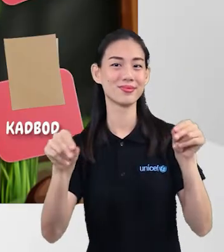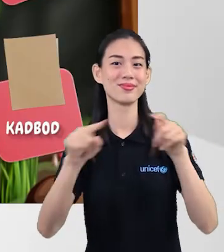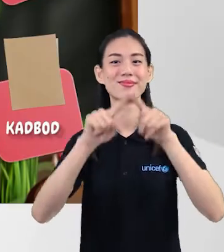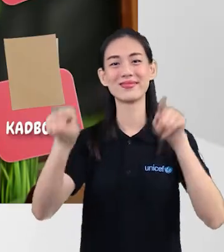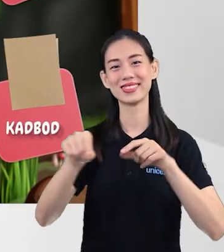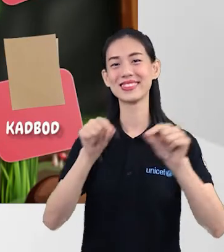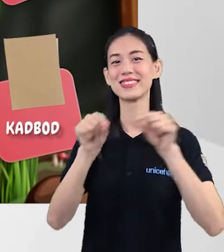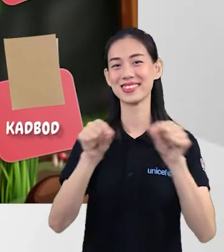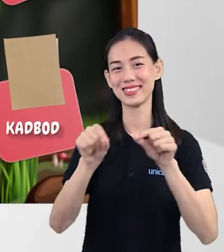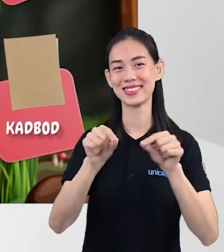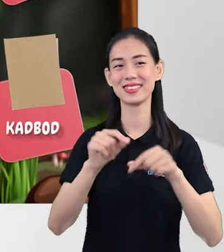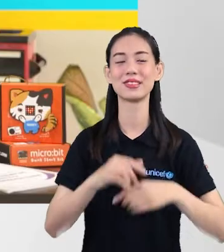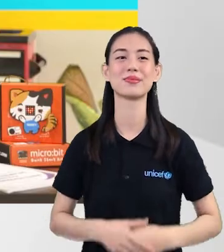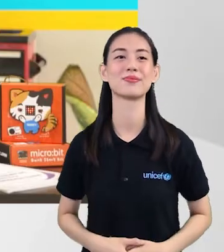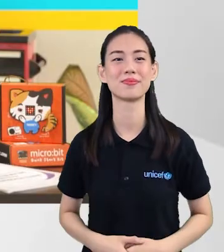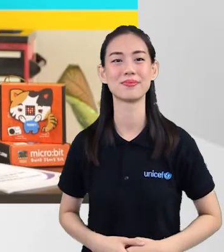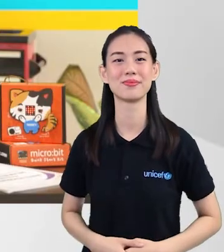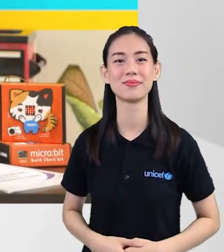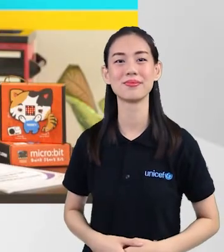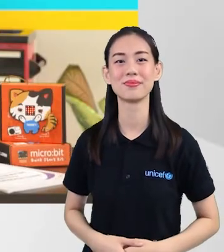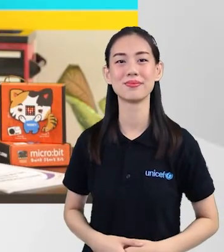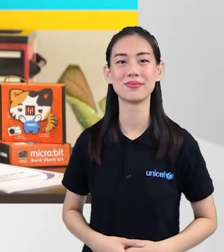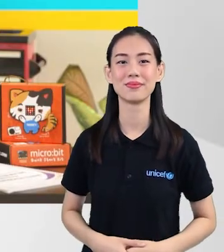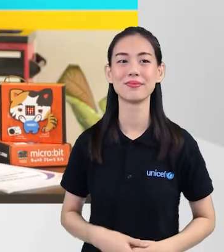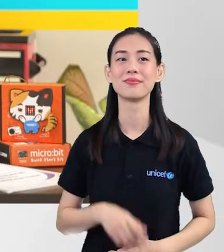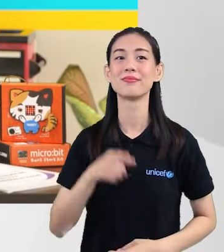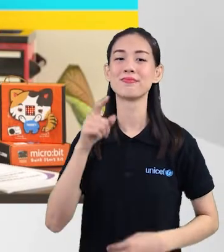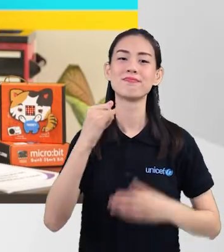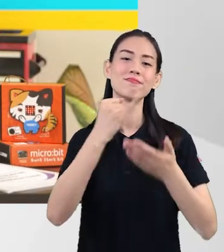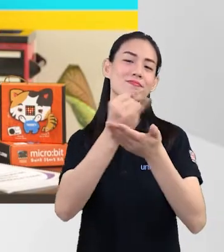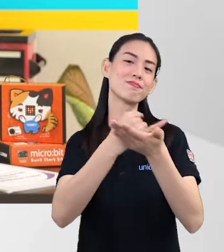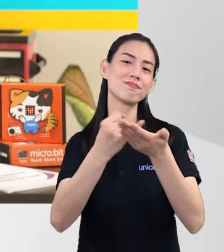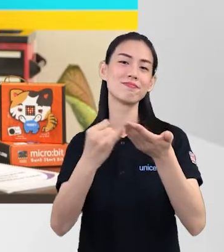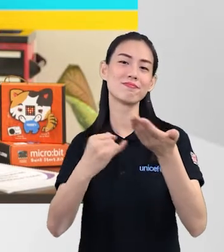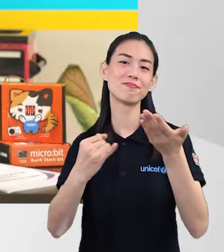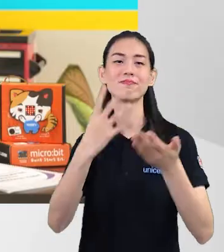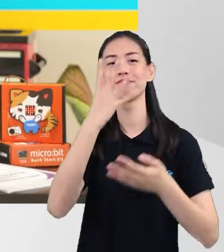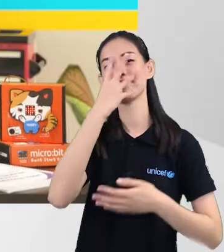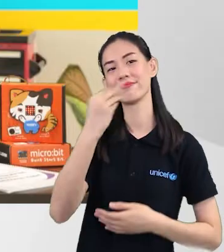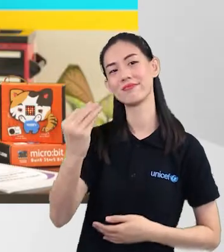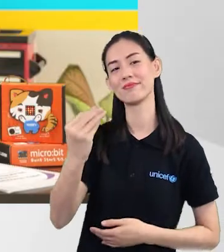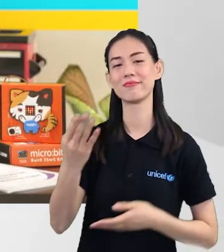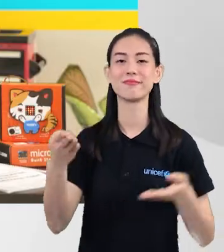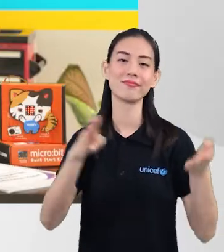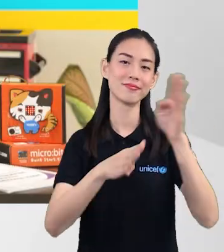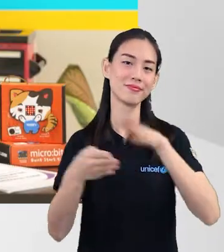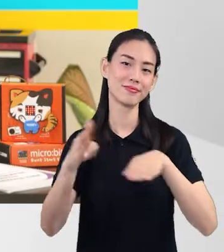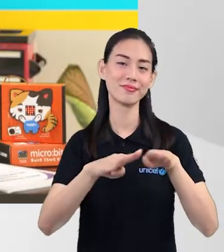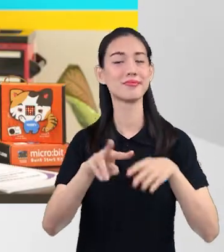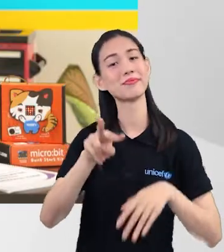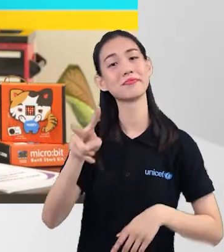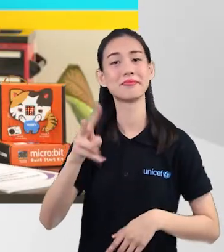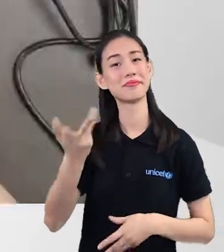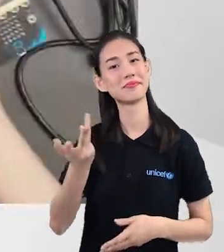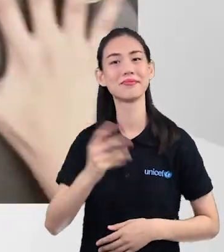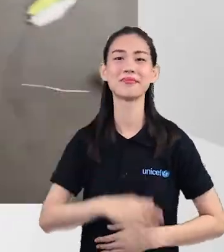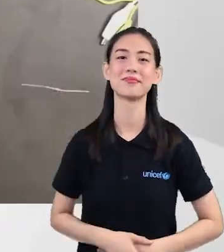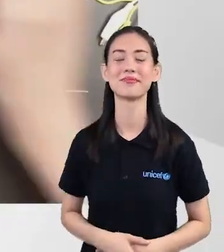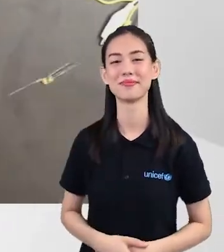dan jangan lupa papan microbit. Langkah pertama ialah untuk membina muka serigala. Anda boleh lukis atau ikut langkah lipatan